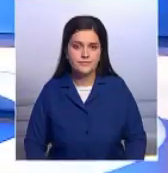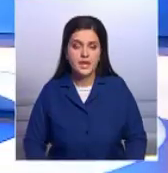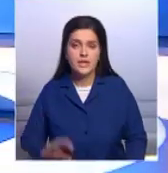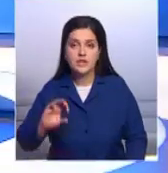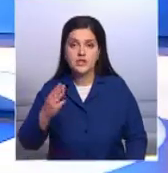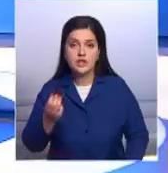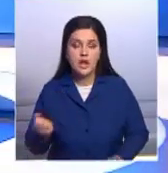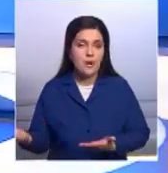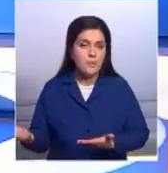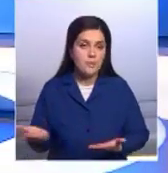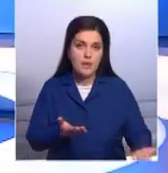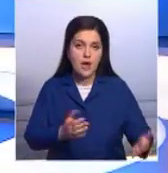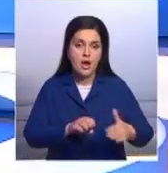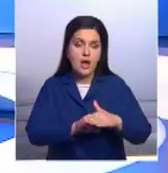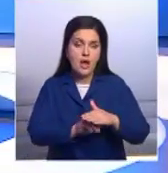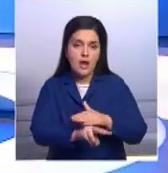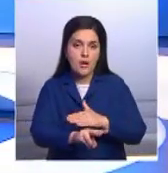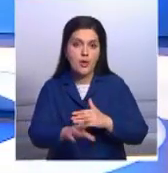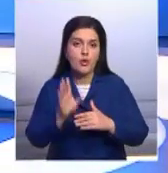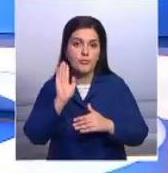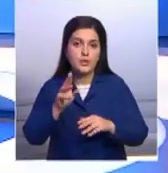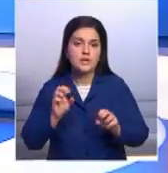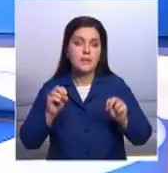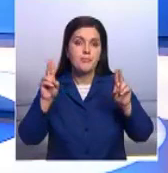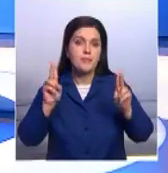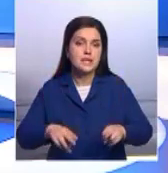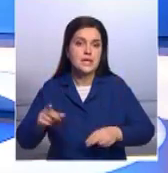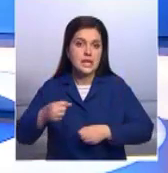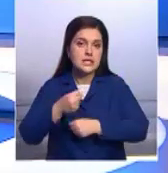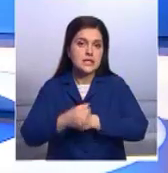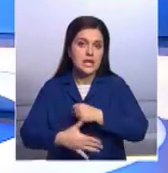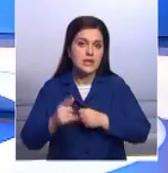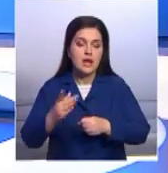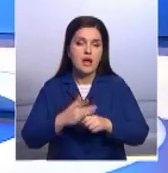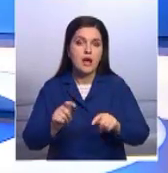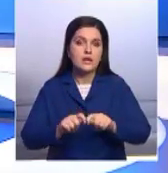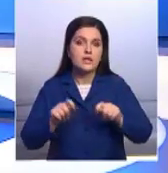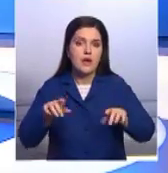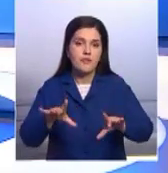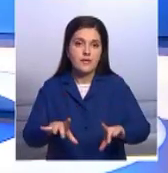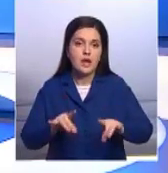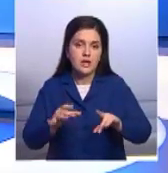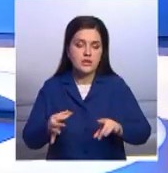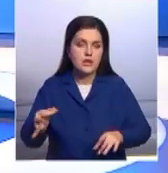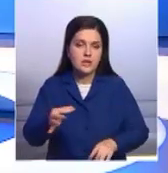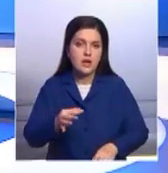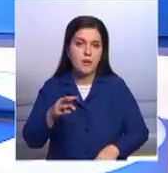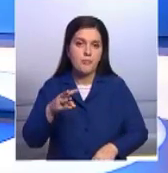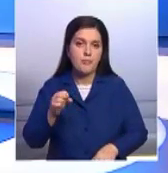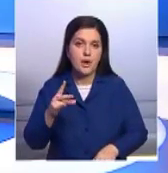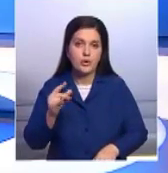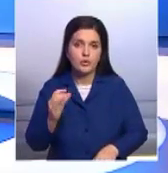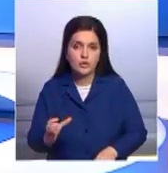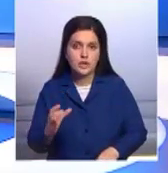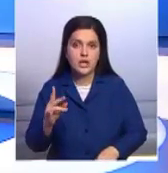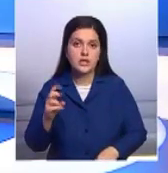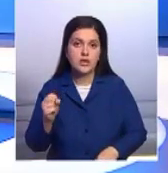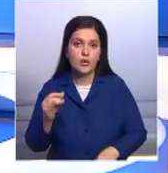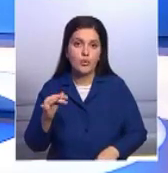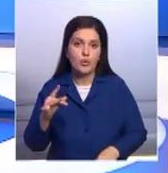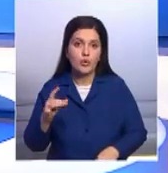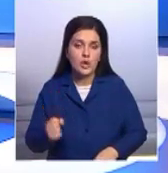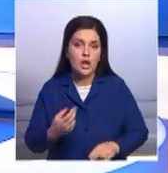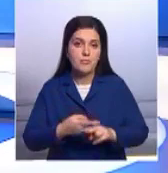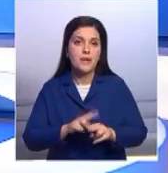Соединенные Штаты Америки примут нелегальных беженцев, находящихся в специальных центрах, созданных Австралией на островах Манус и